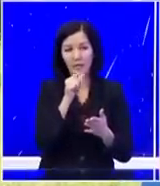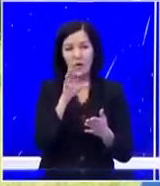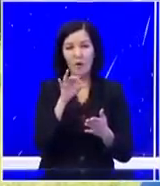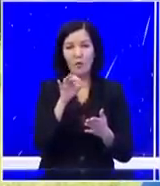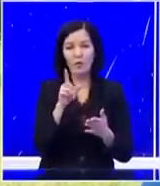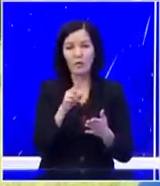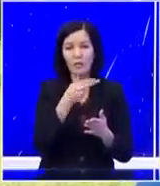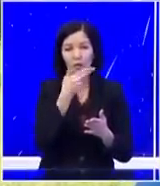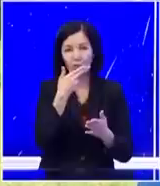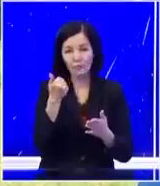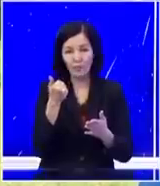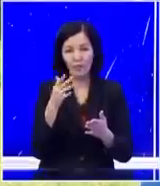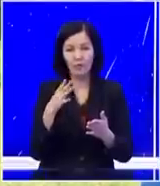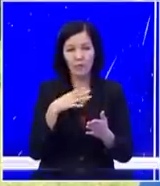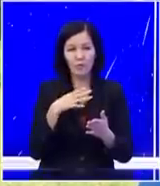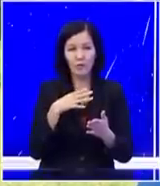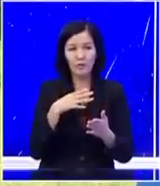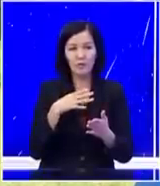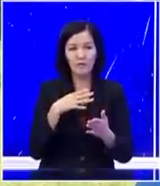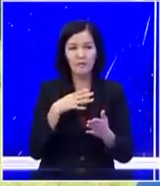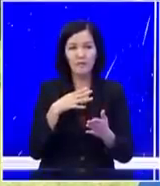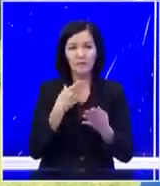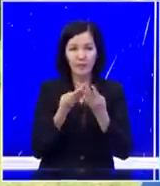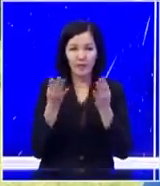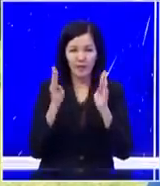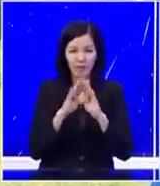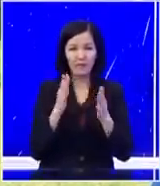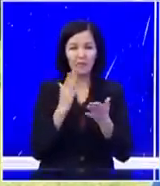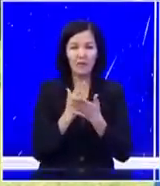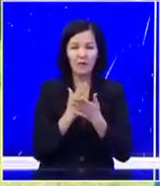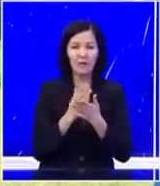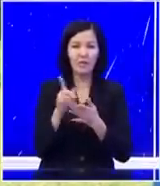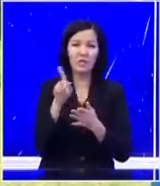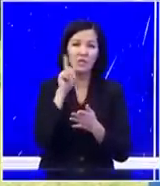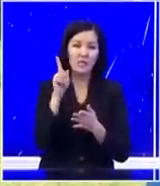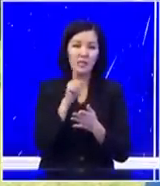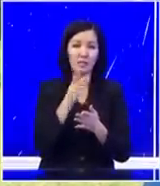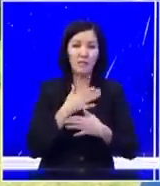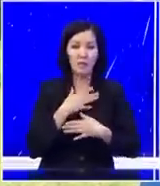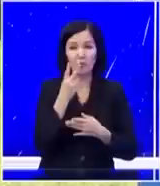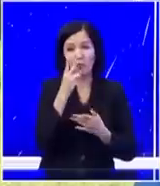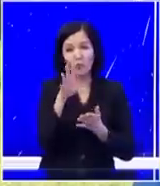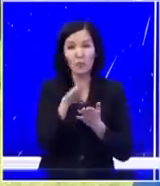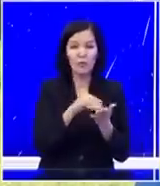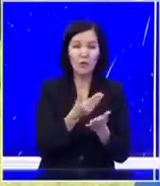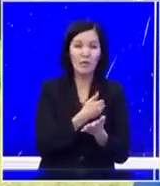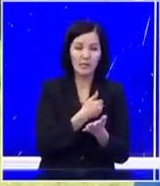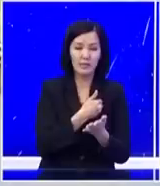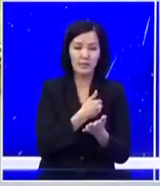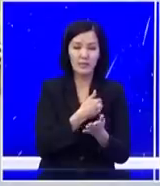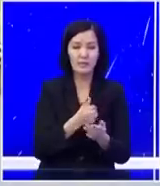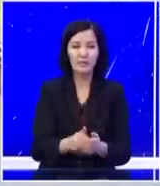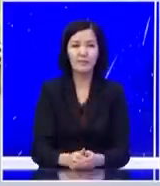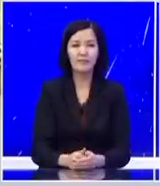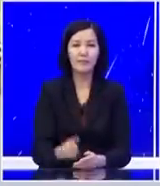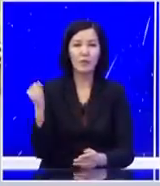кезінде жаңағы мына карантин бір жағынан өсіп келеатқан жас өспірім балалар бар. Соларға кішкене үлгі өнеге болсын.